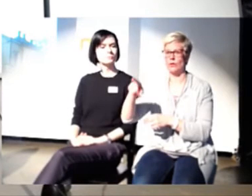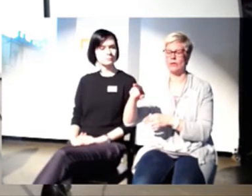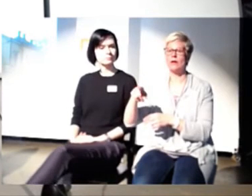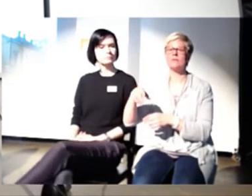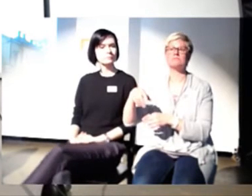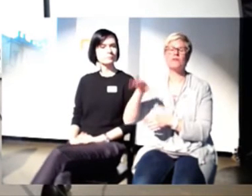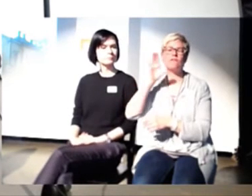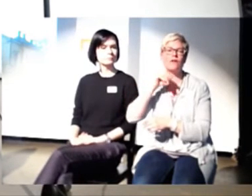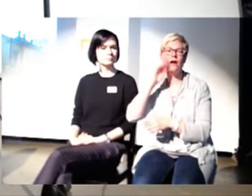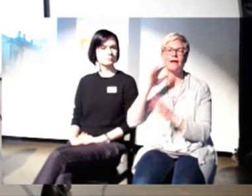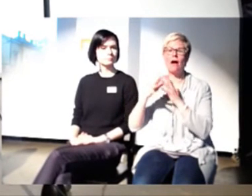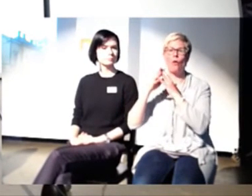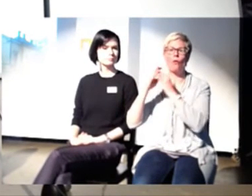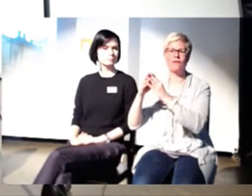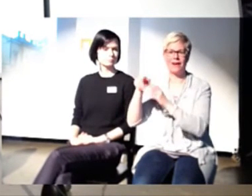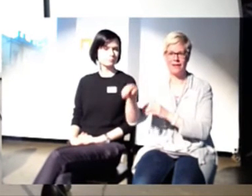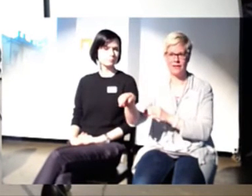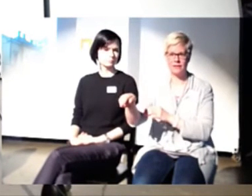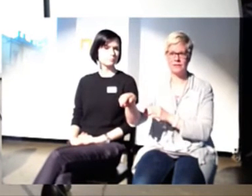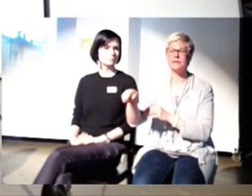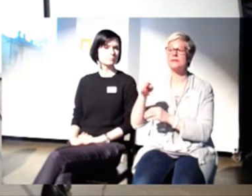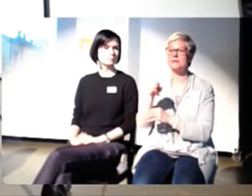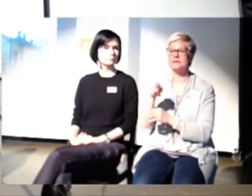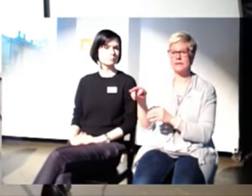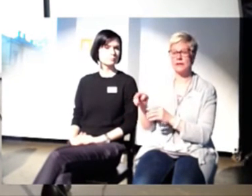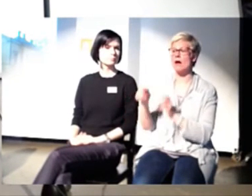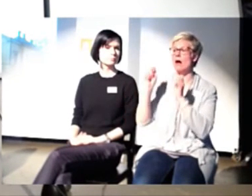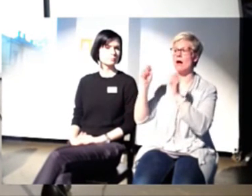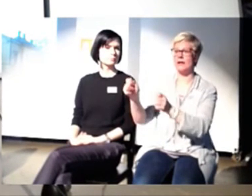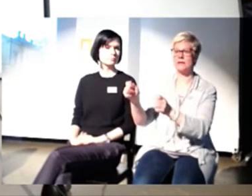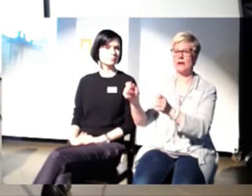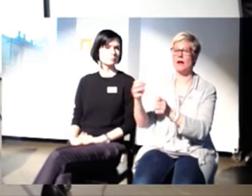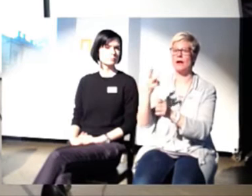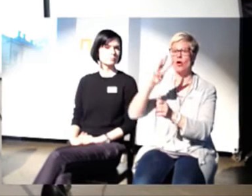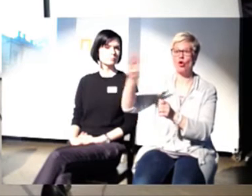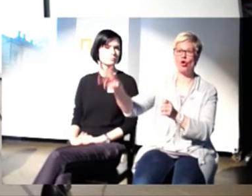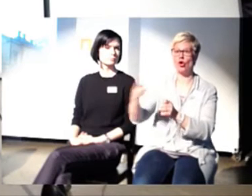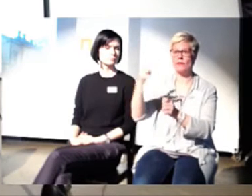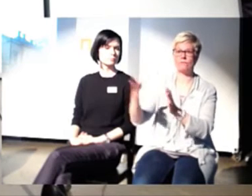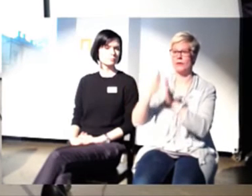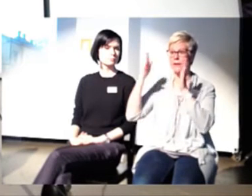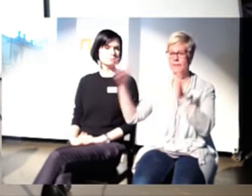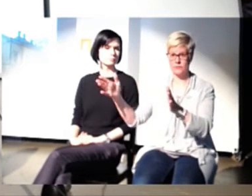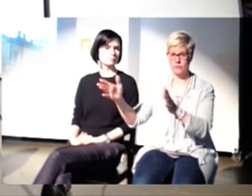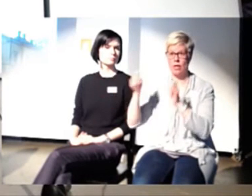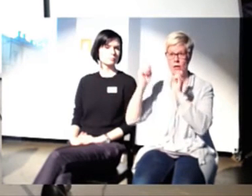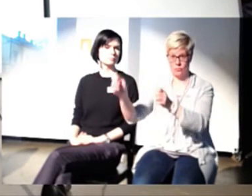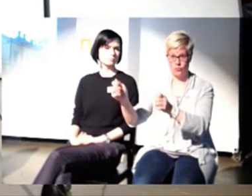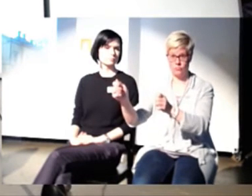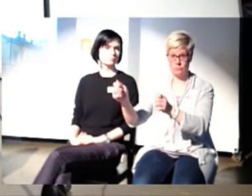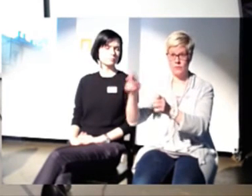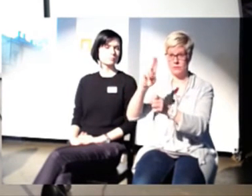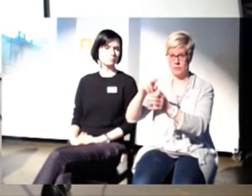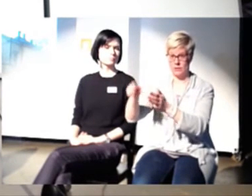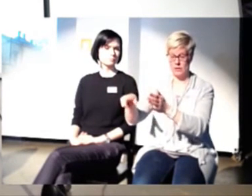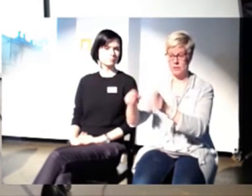siihen huvilaan niin haetaan kolmeksi vuodeksi kerrallaan taiteilijat. Ja siinä asuu yleensä,